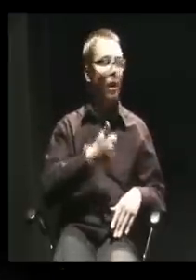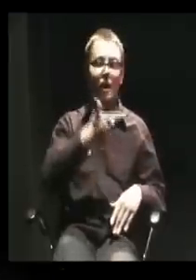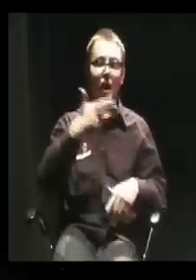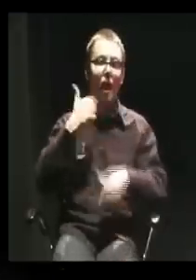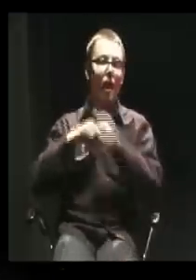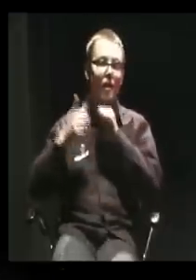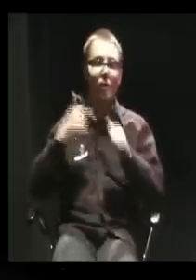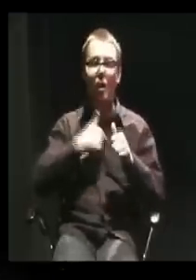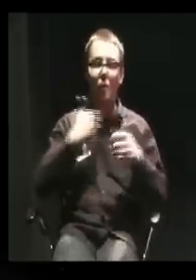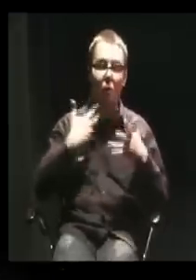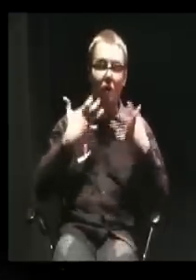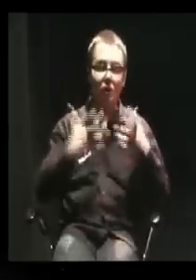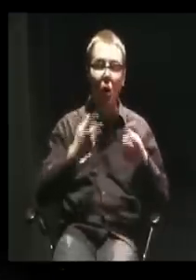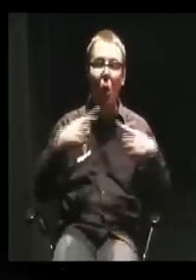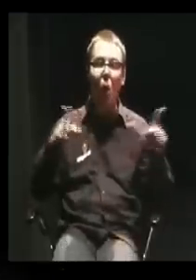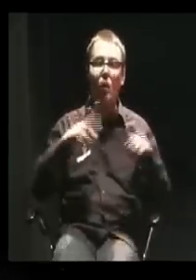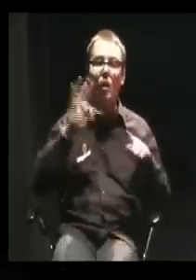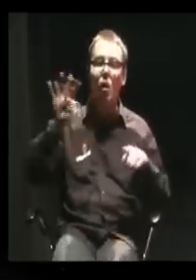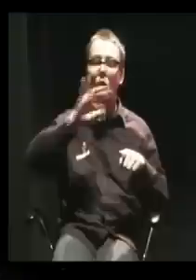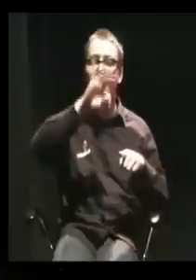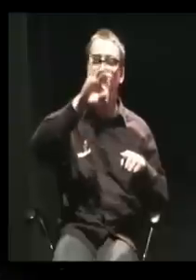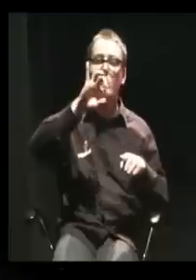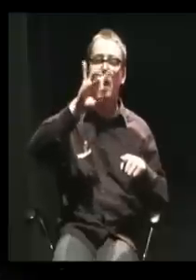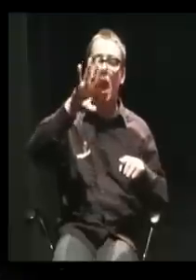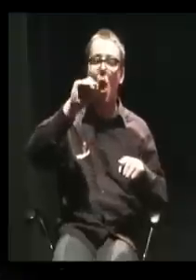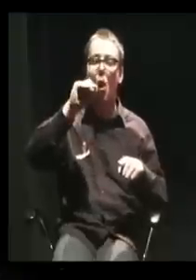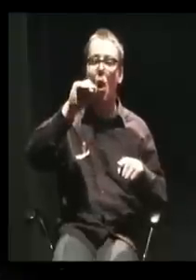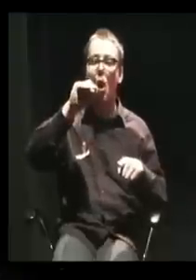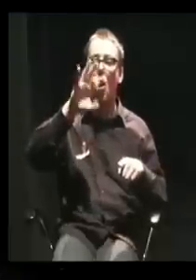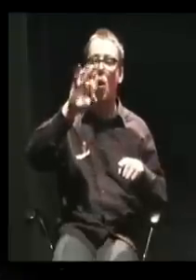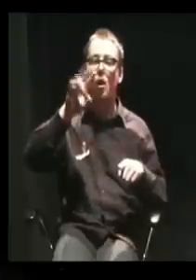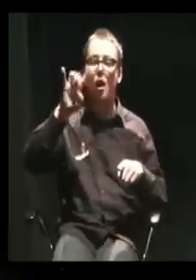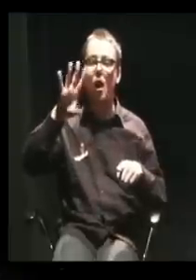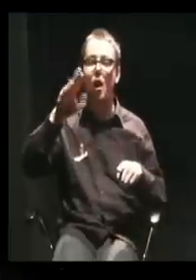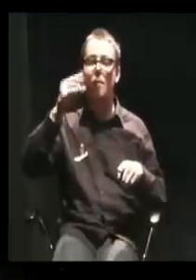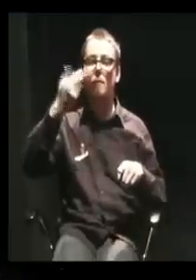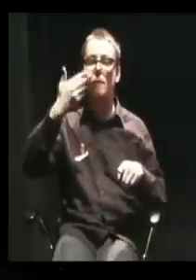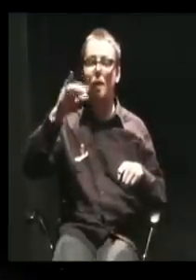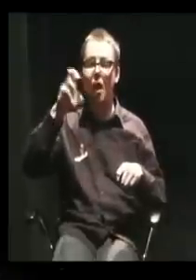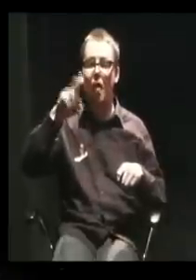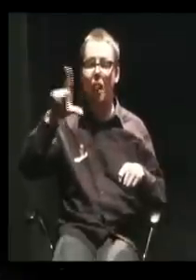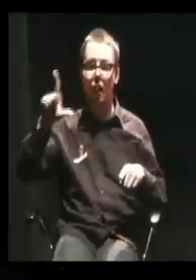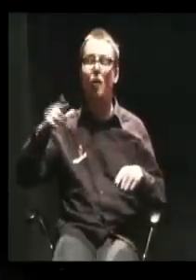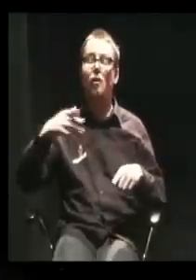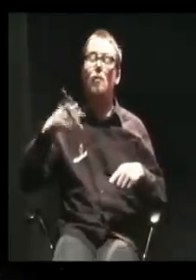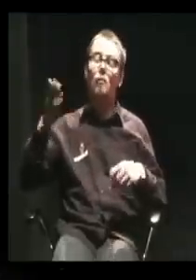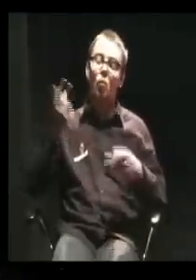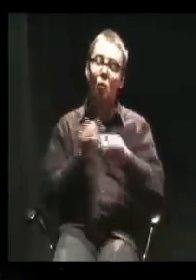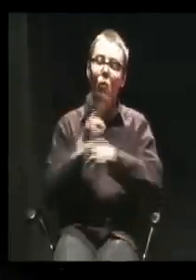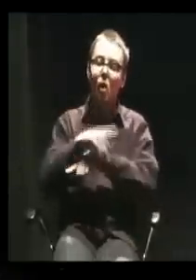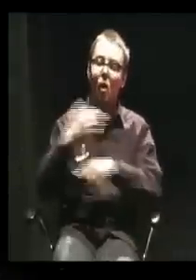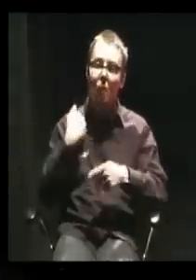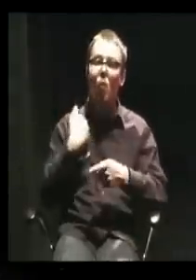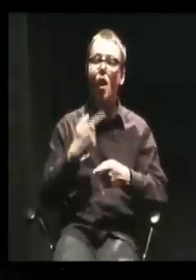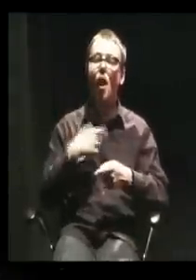mnie stać na ten koncert. Wiem, jest to nieeleganckie, to jego praca. Trudno, przepraszam, wtedy chciałem, teraz bym już tego nie zrobił. Pojechałem do Wrocławia, chodziłem